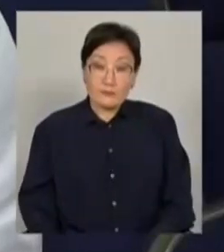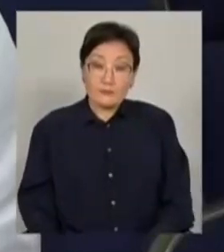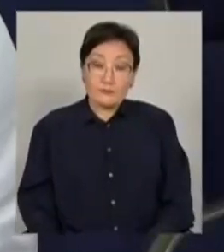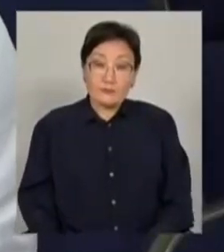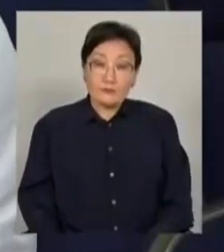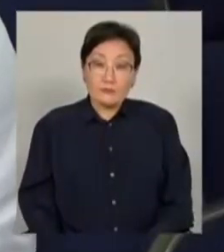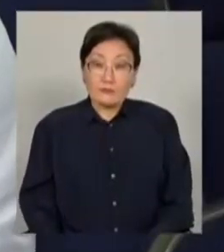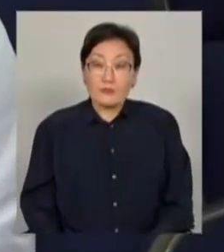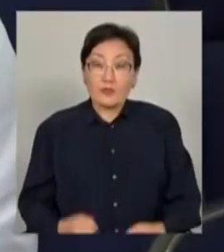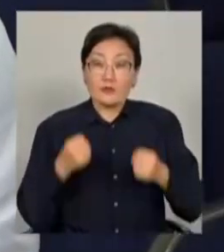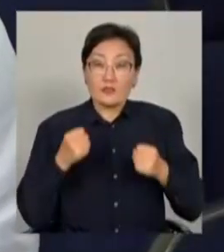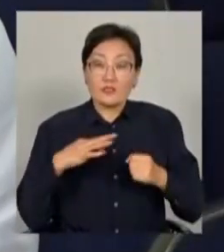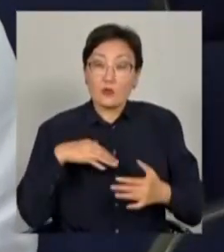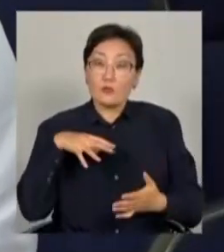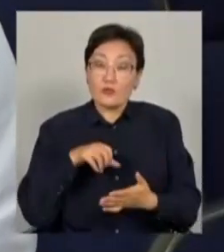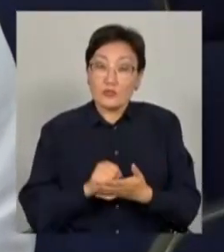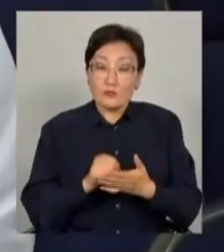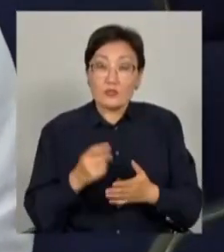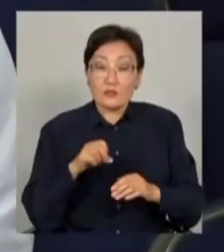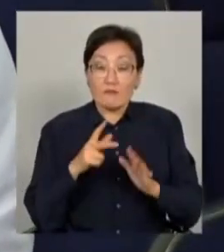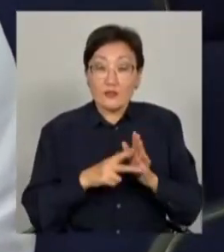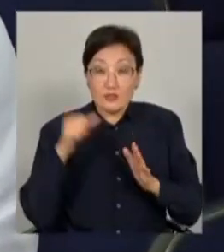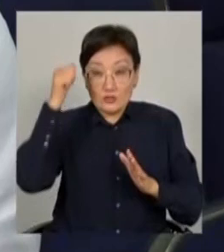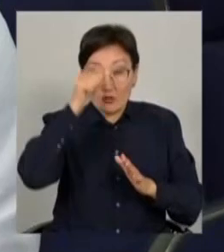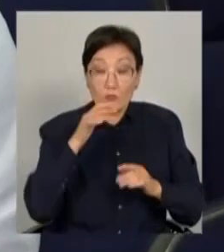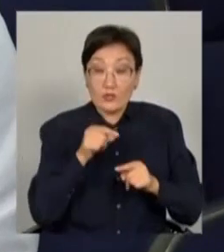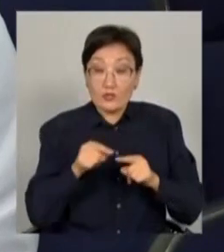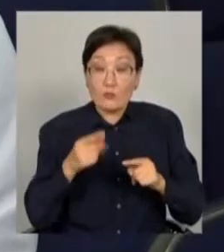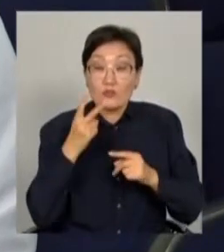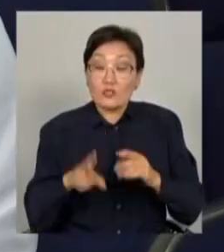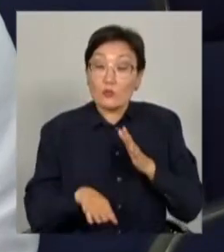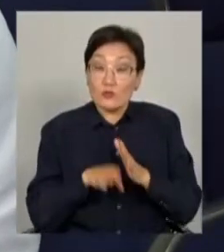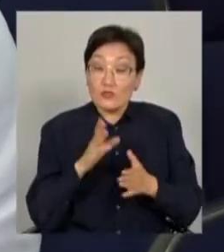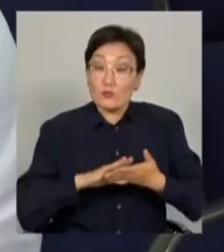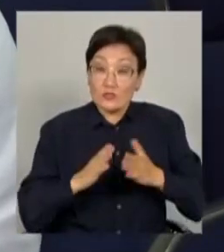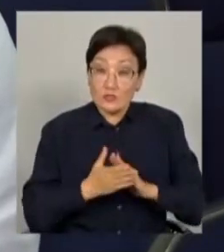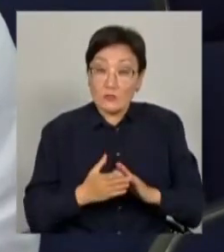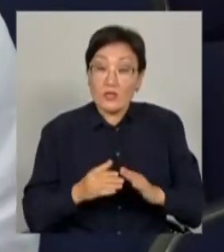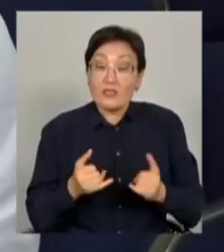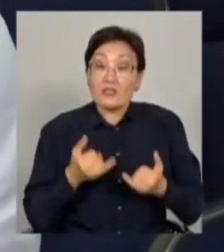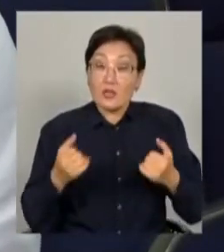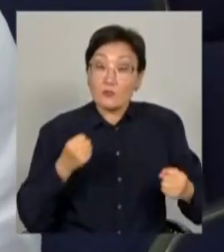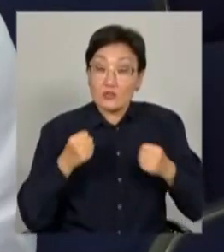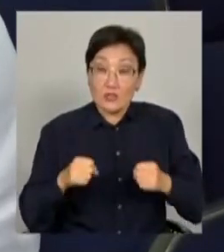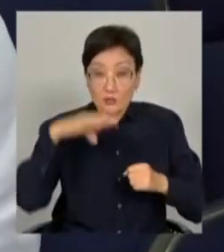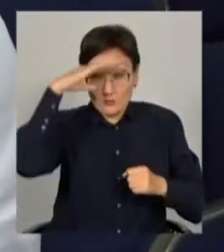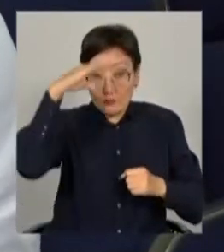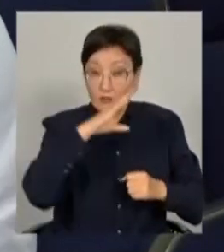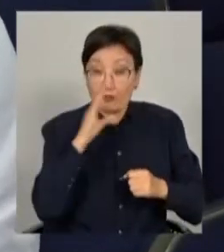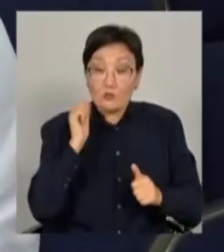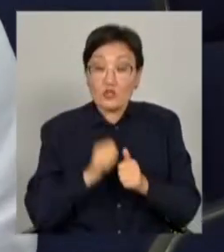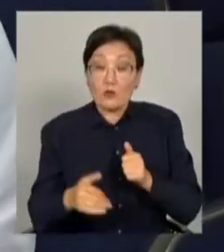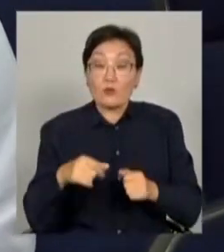патриотизм спортом Я занимаюсь уже вот как восьмой год за это время заметно улучшились условия для спортсменов родители мои часто